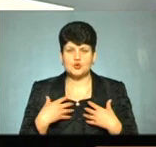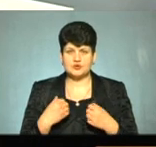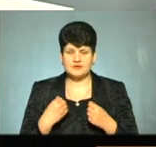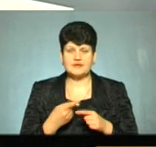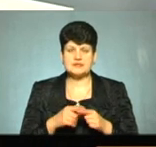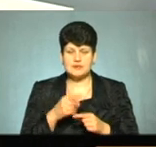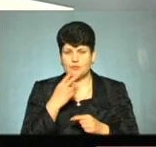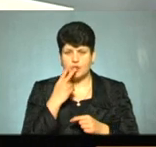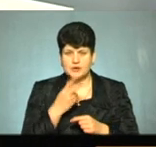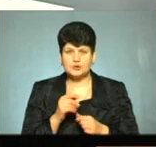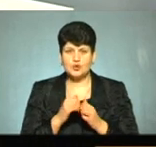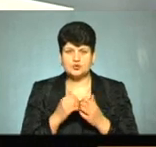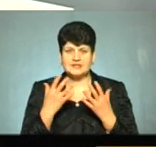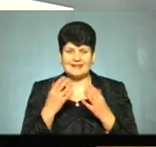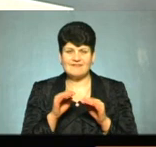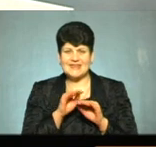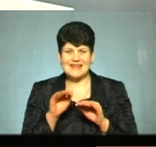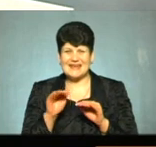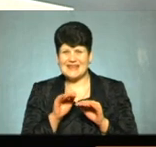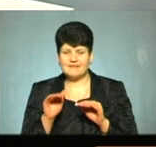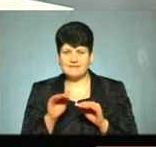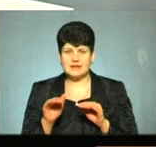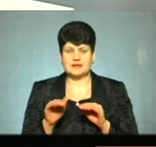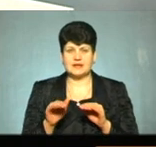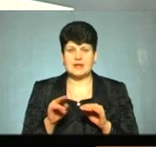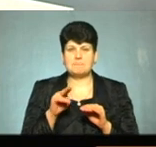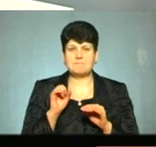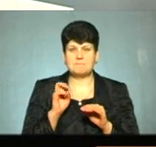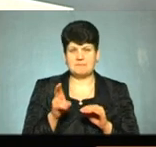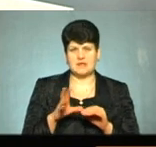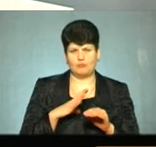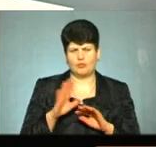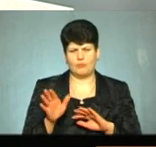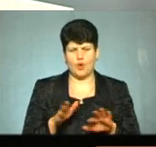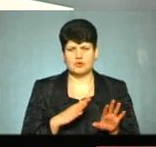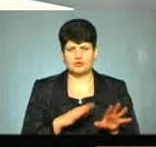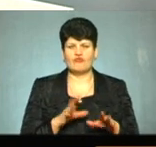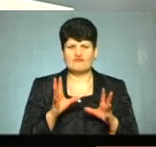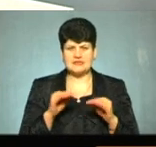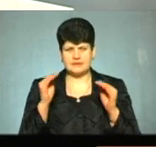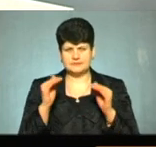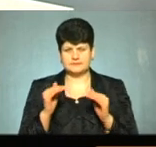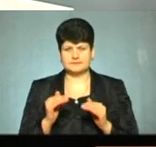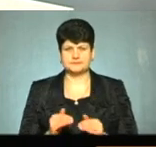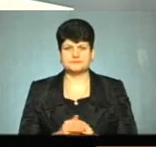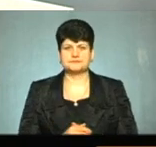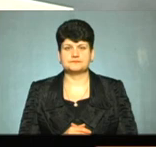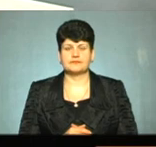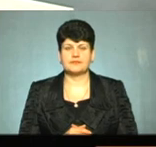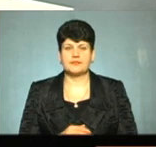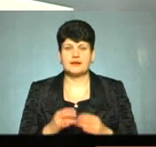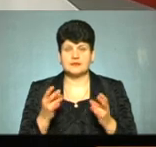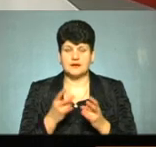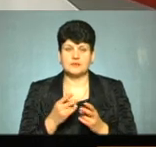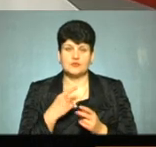здоров'я цей дешборд показує щоденний рівень, і пік давним-давно вже було пройдено, і, скажімо, воно вже все пішло на спад.